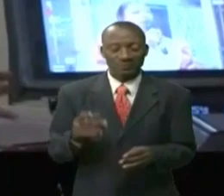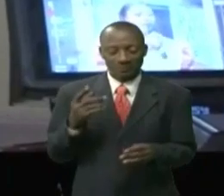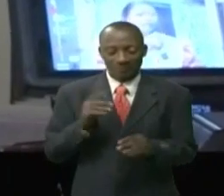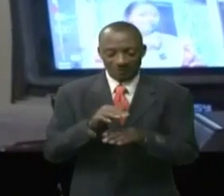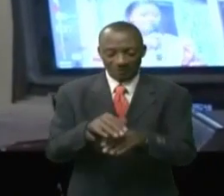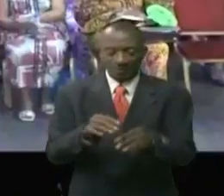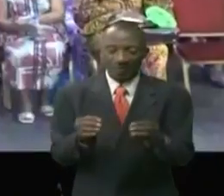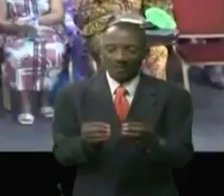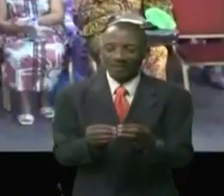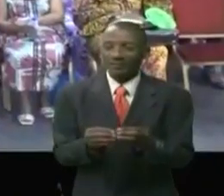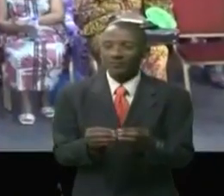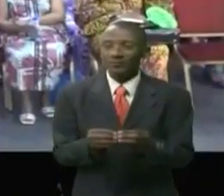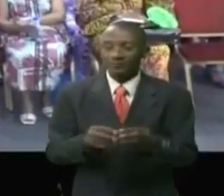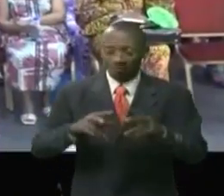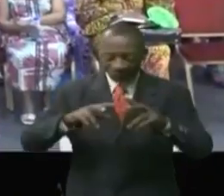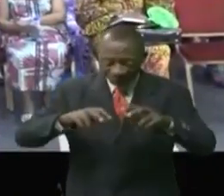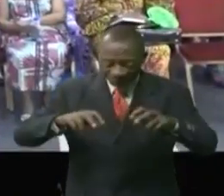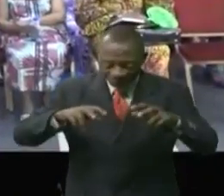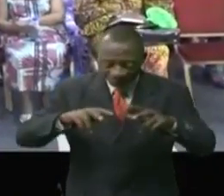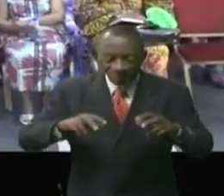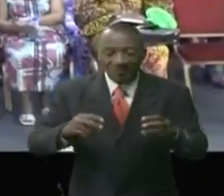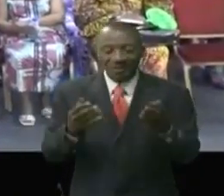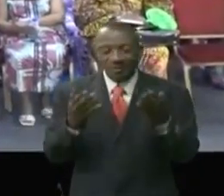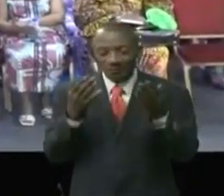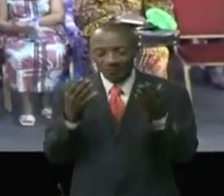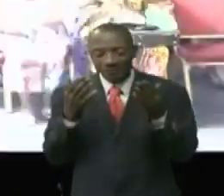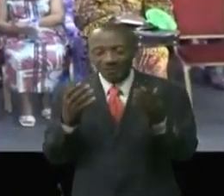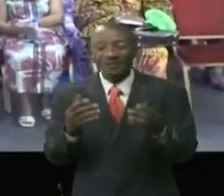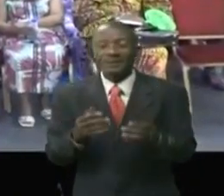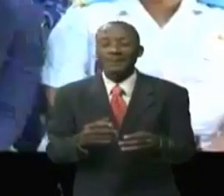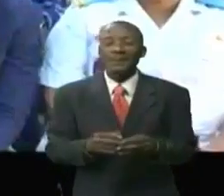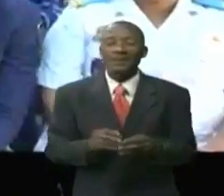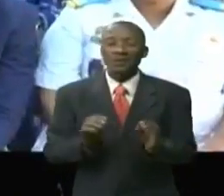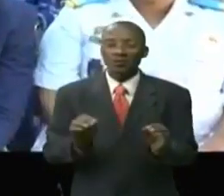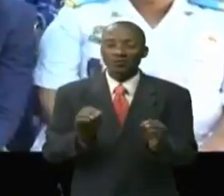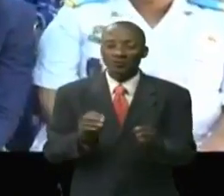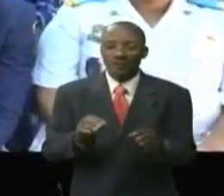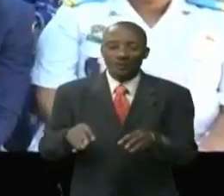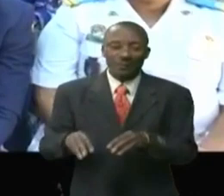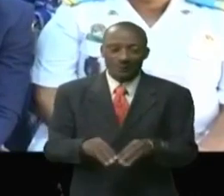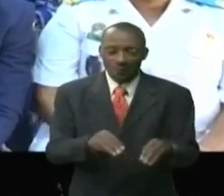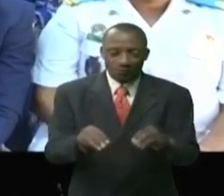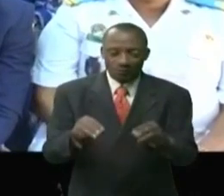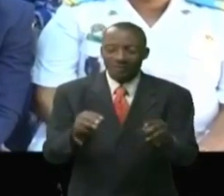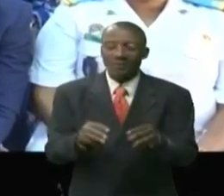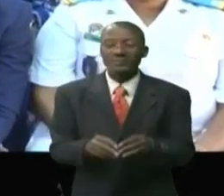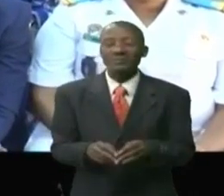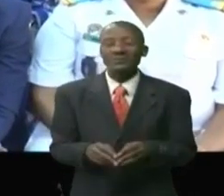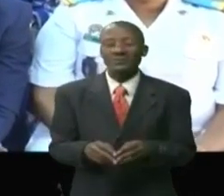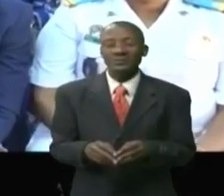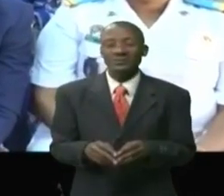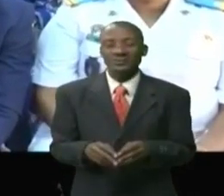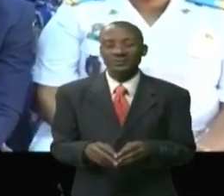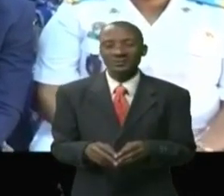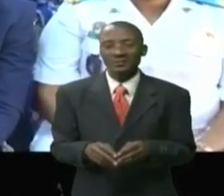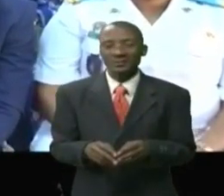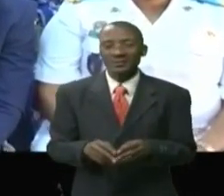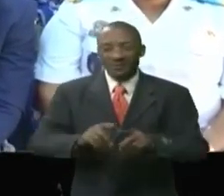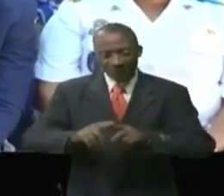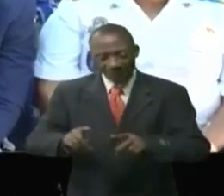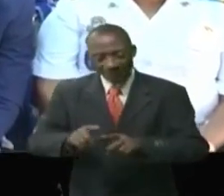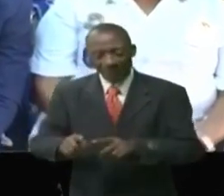Président de la République Félix Antoine tissekedi tilumbo a T toujours défendu en sa qualité de champion de la masculinité